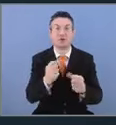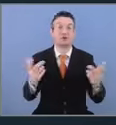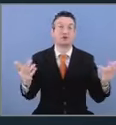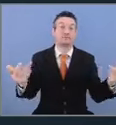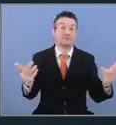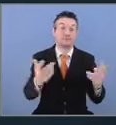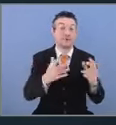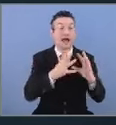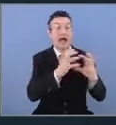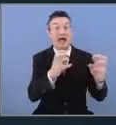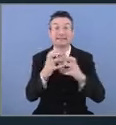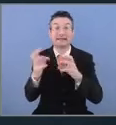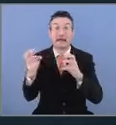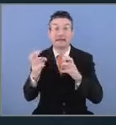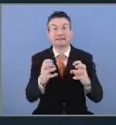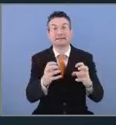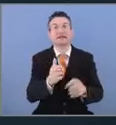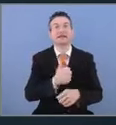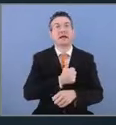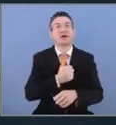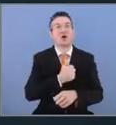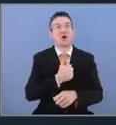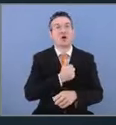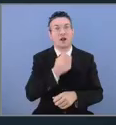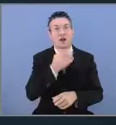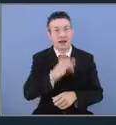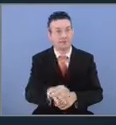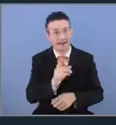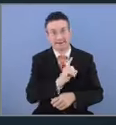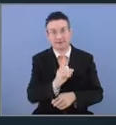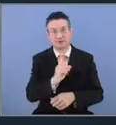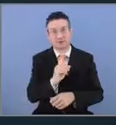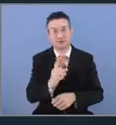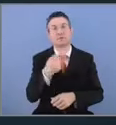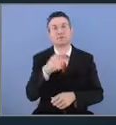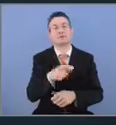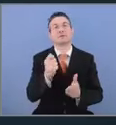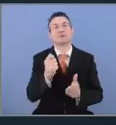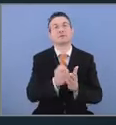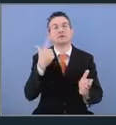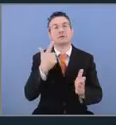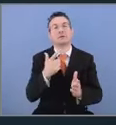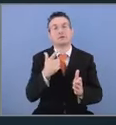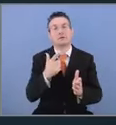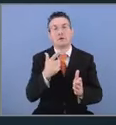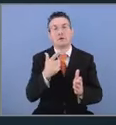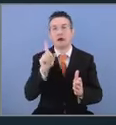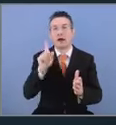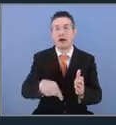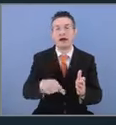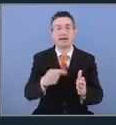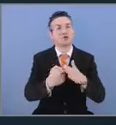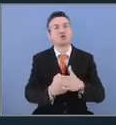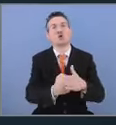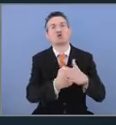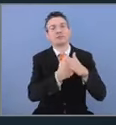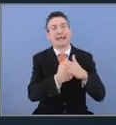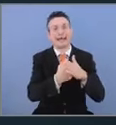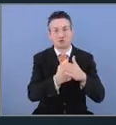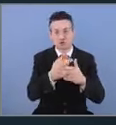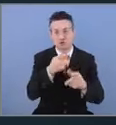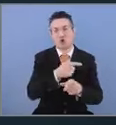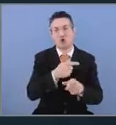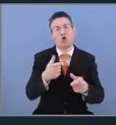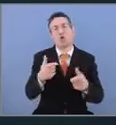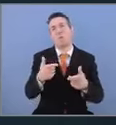riescono a fare. Molto importante da questo punto di vista il sostegno pubblico attraverso appunto i fondi europei che possono aiutare le